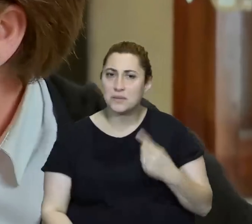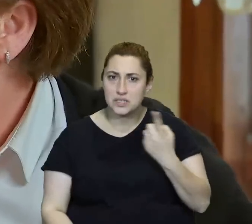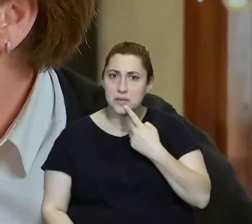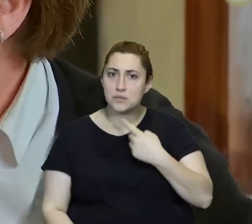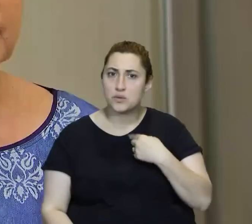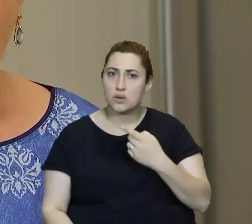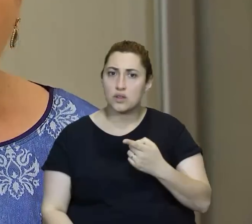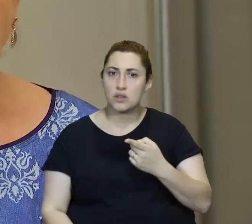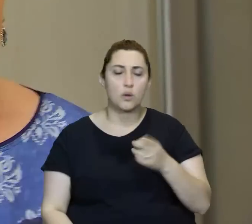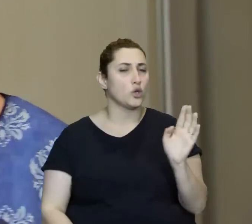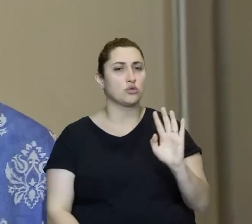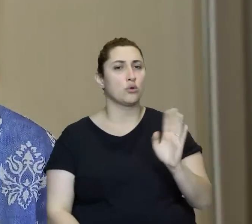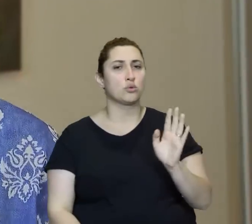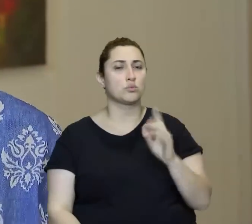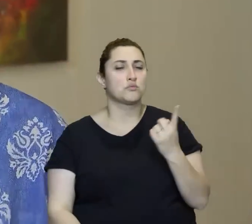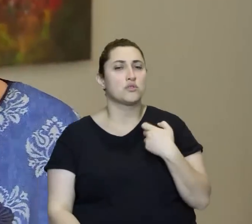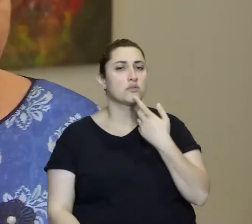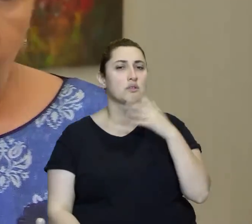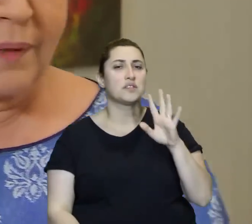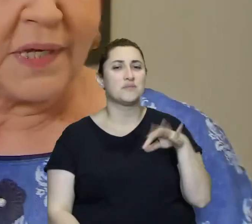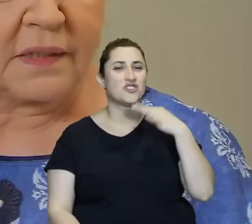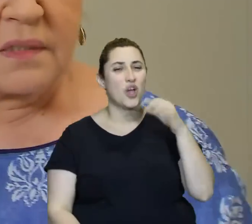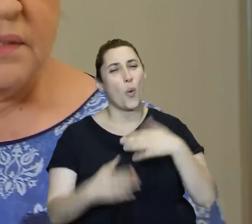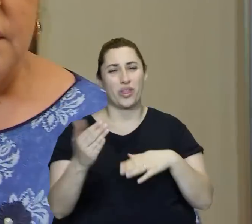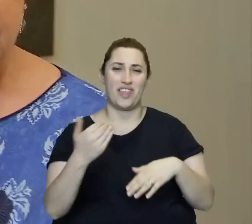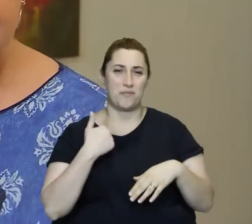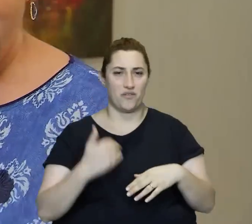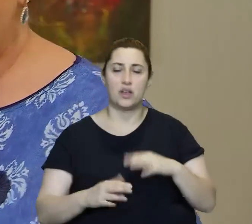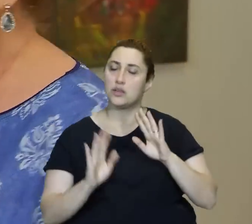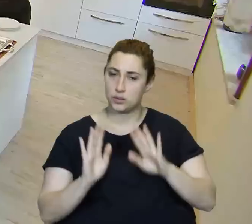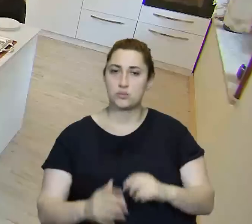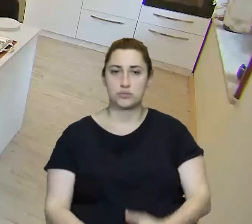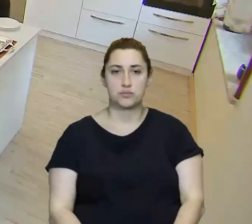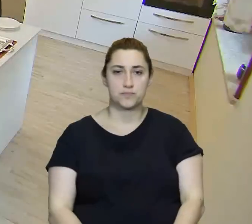bir şey mi söylediniz Hüseyin Hanım? Ha, yok, bir şey yok. Çayı odama getir.